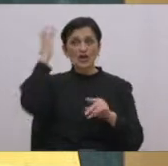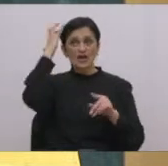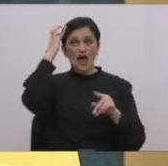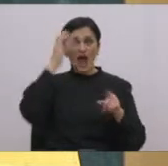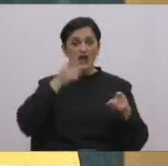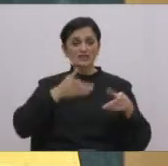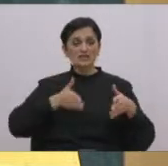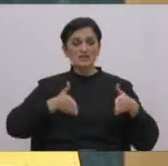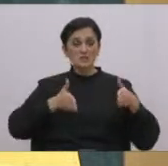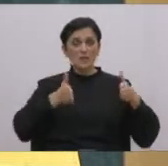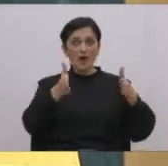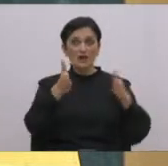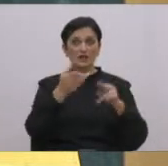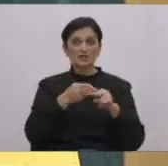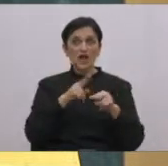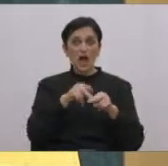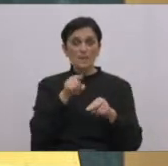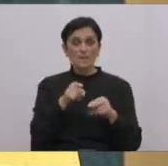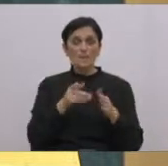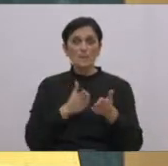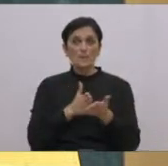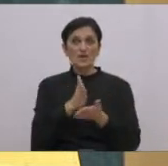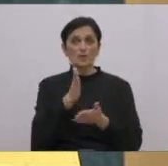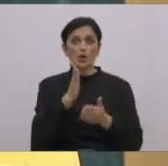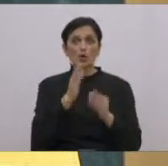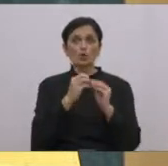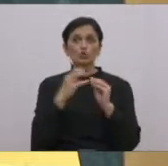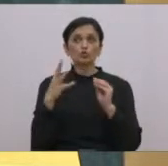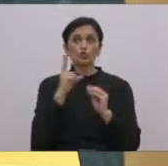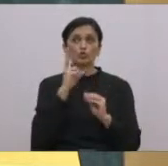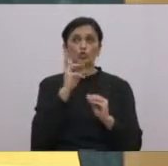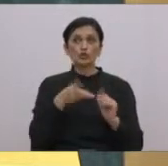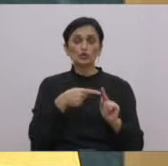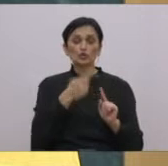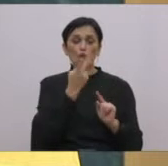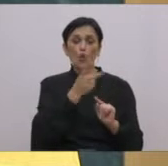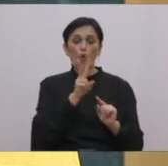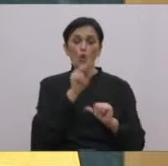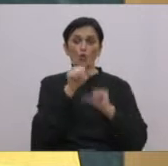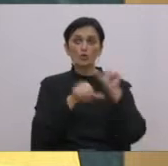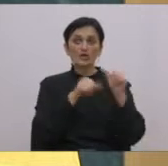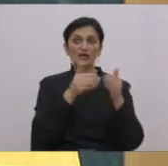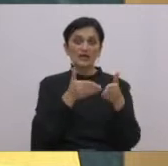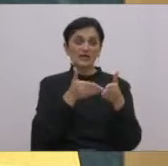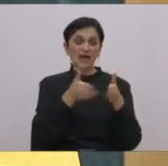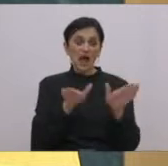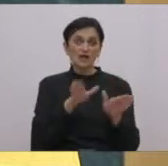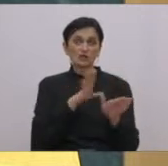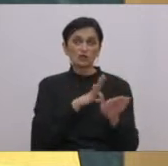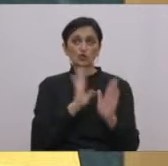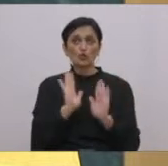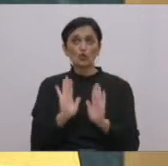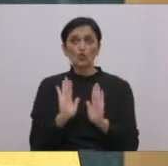dat s-au le dat s-au le dat s-au le dat s-au le dat s-au le dat s-au le dat s-au le dat s-au le dat s-au le Holo,